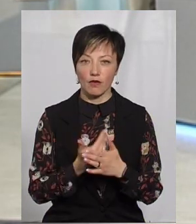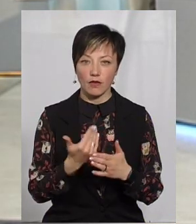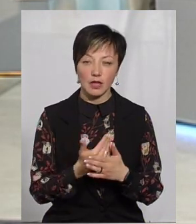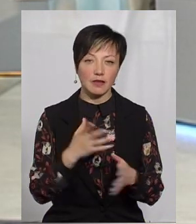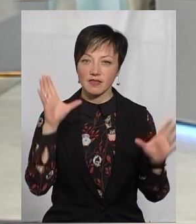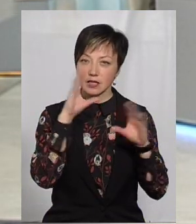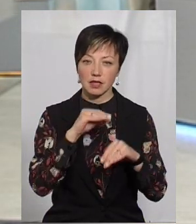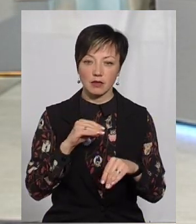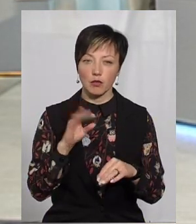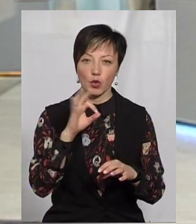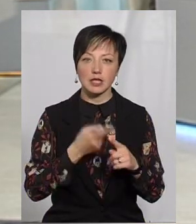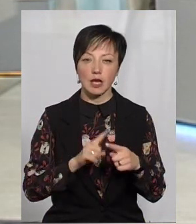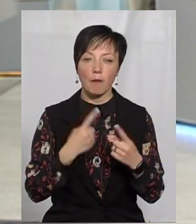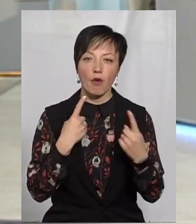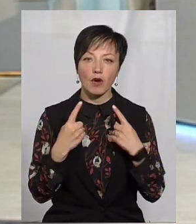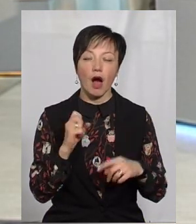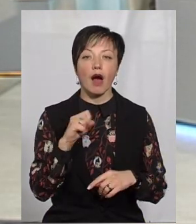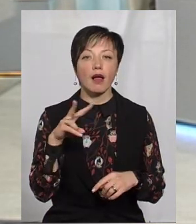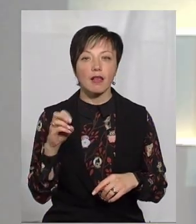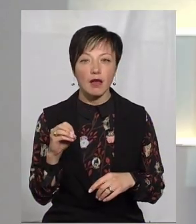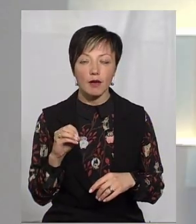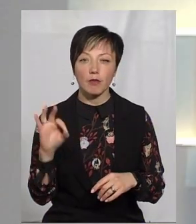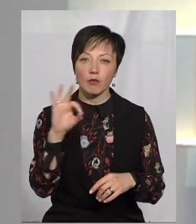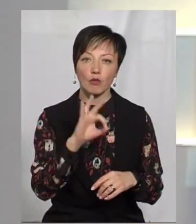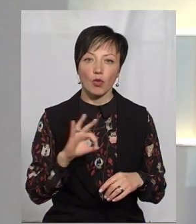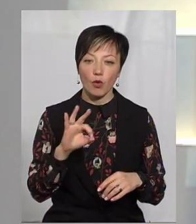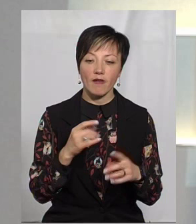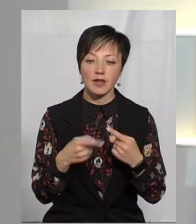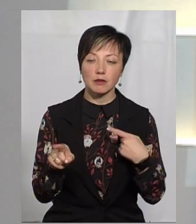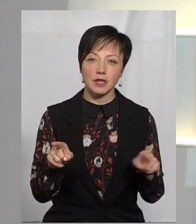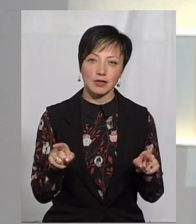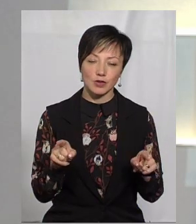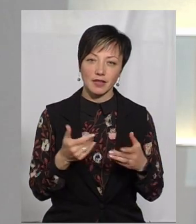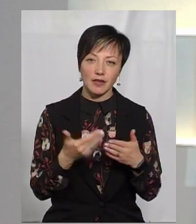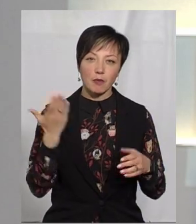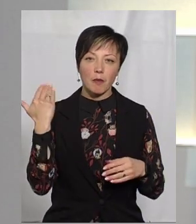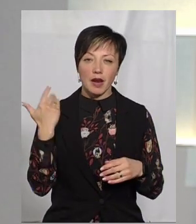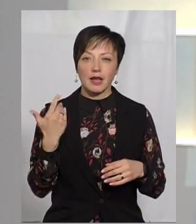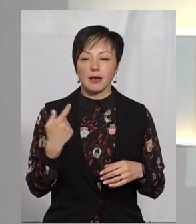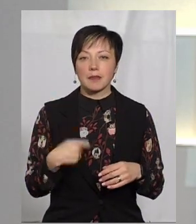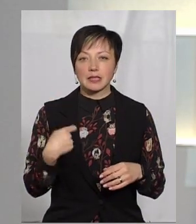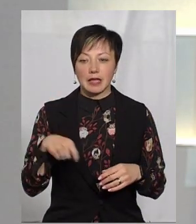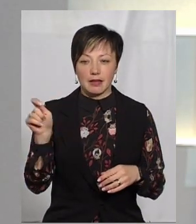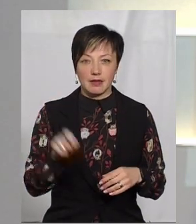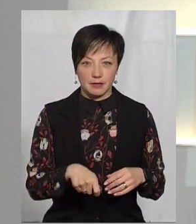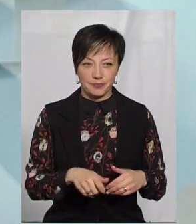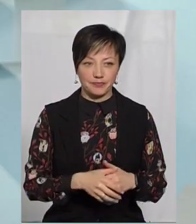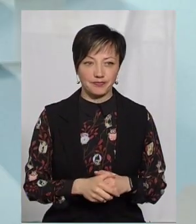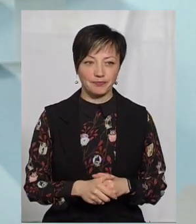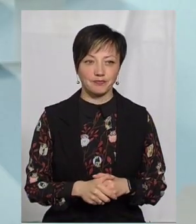Ми не встигнемо, напевно, вже про це поговорити, але все ж таки стосовно відмінностей від попередніх візитів